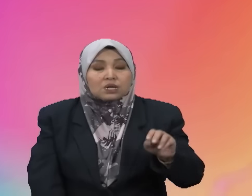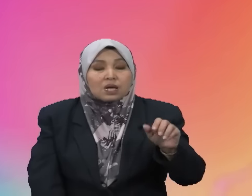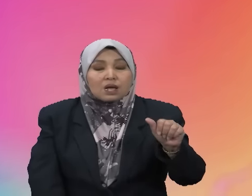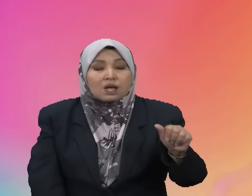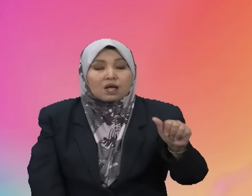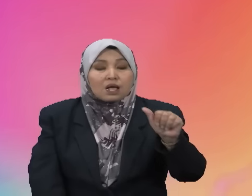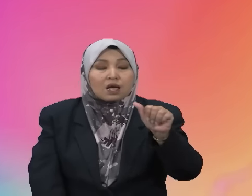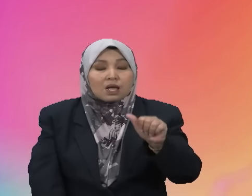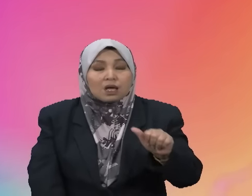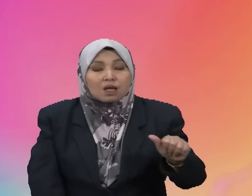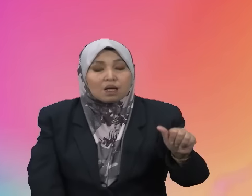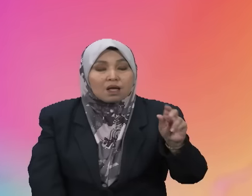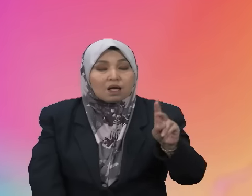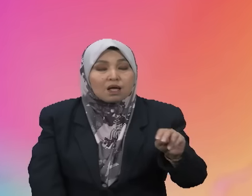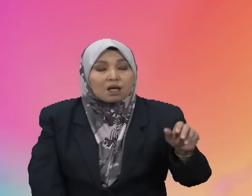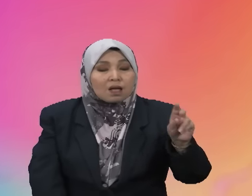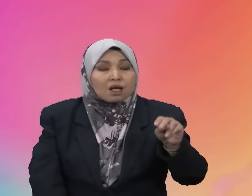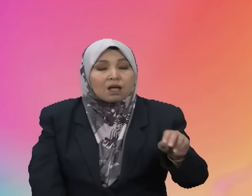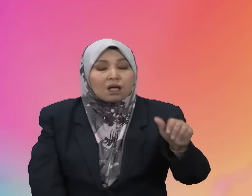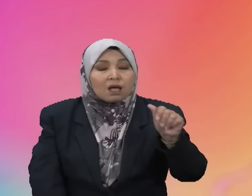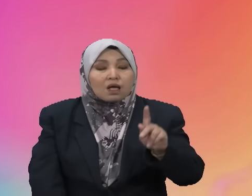wajadna